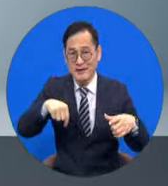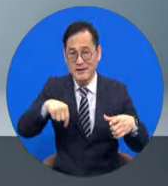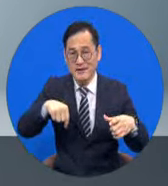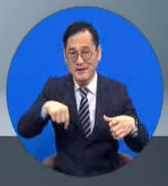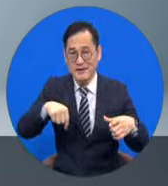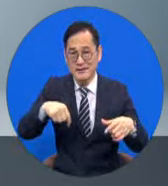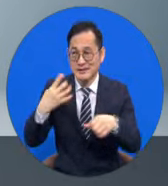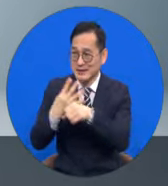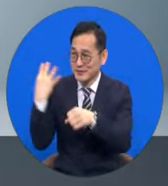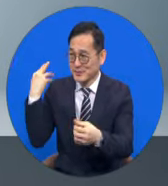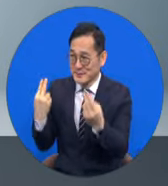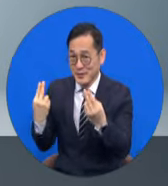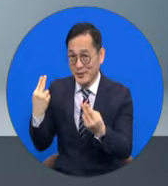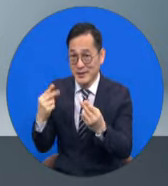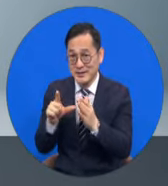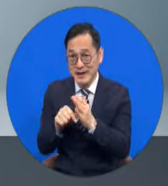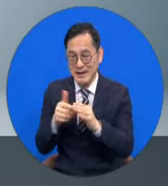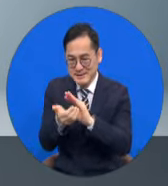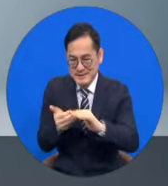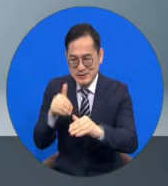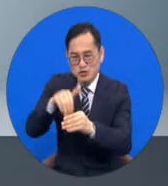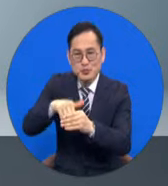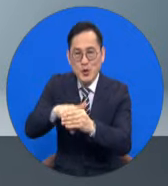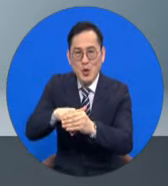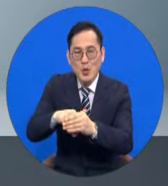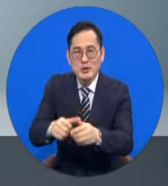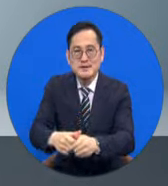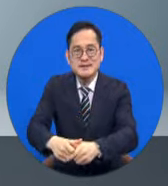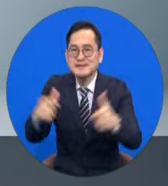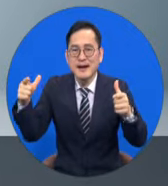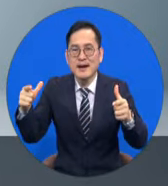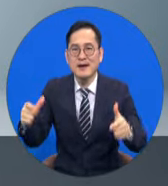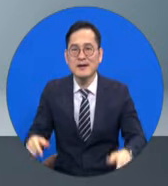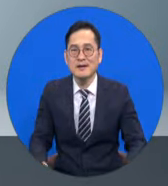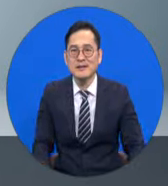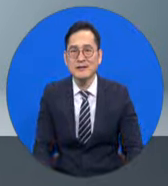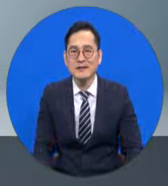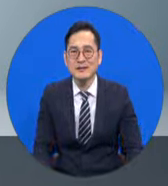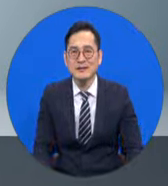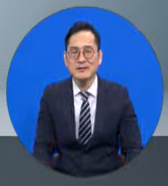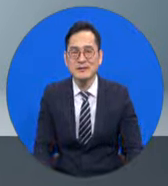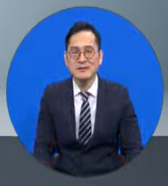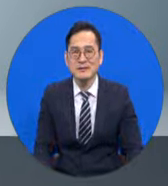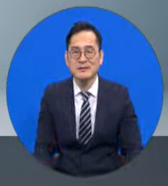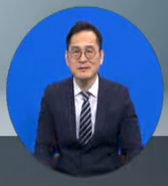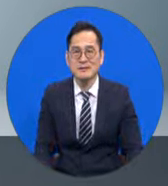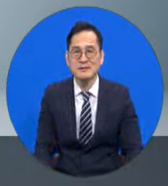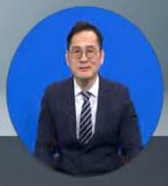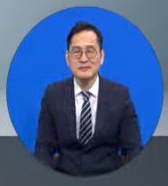대비 사전 투표율 증가율 1위가 어디일까 다름 아닌